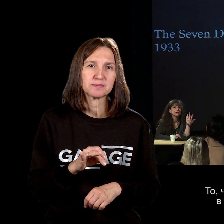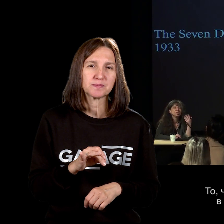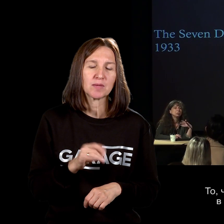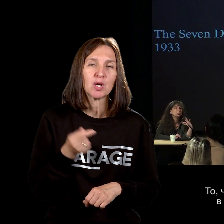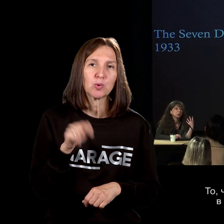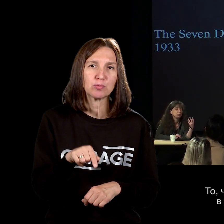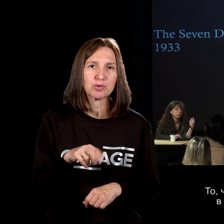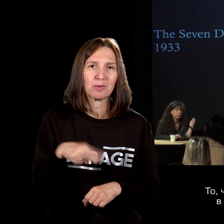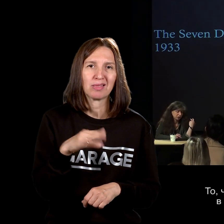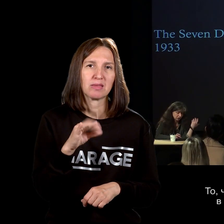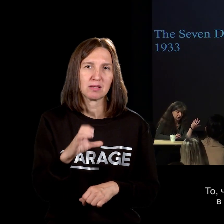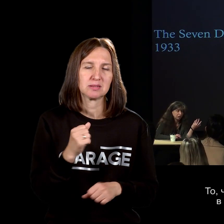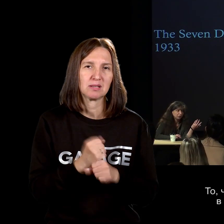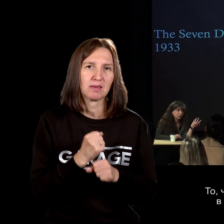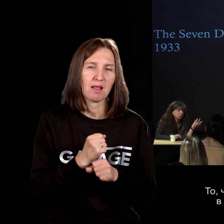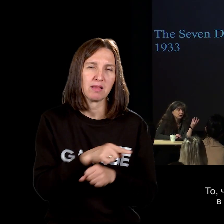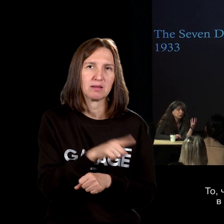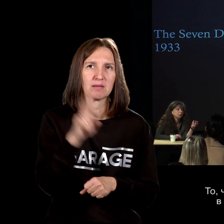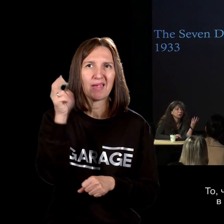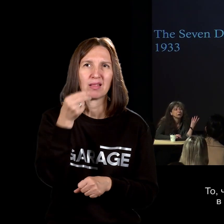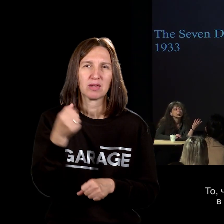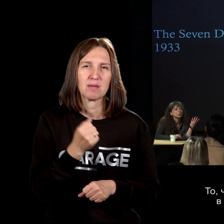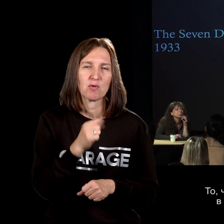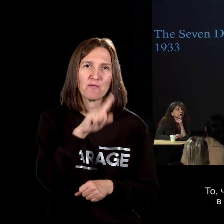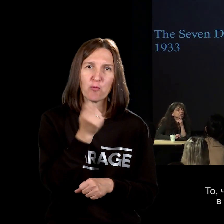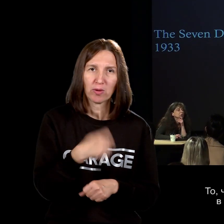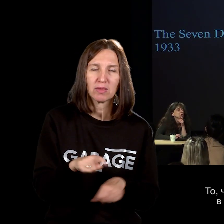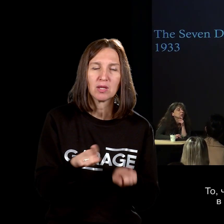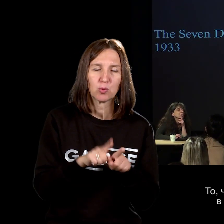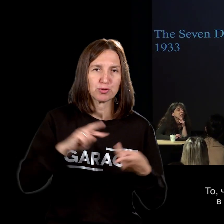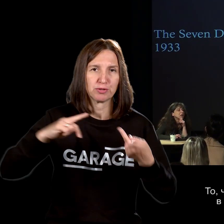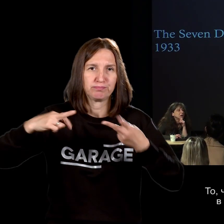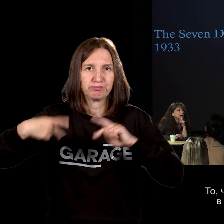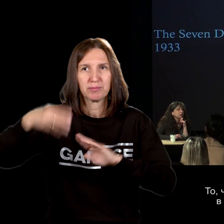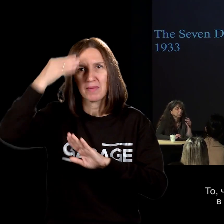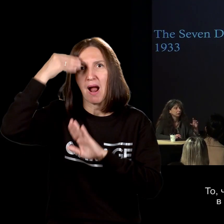эта военная тема тоже перерастает в аллегории, где такие семь смертных грехов.